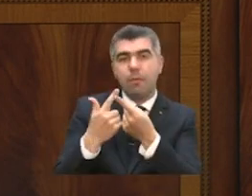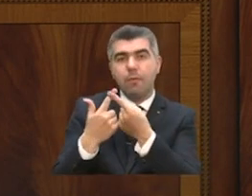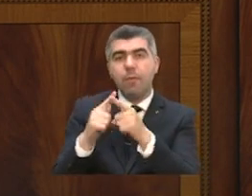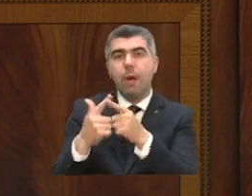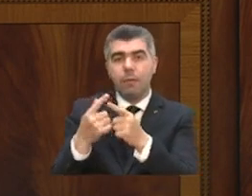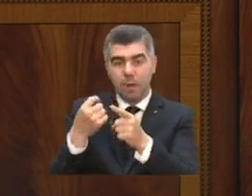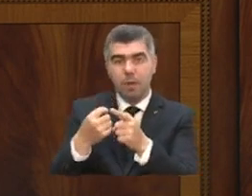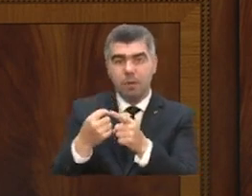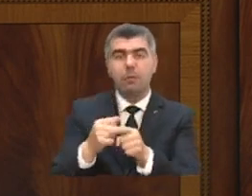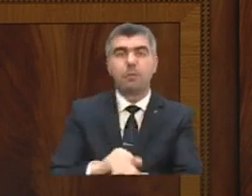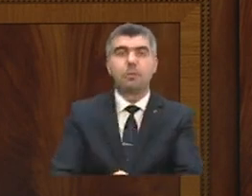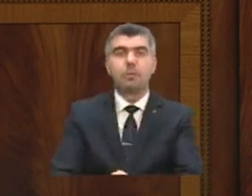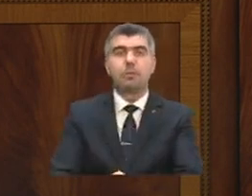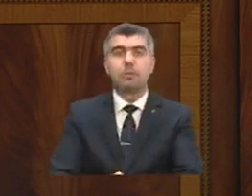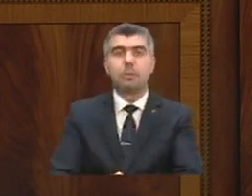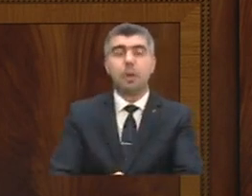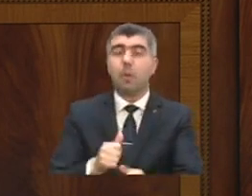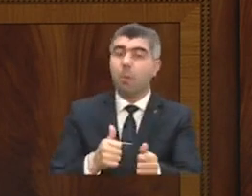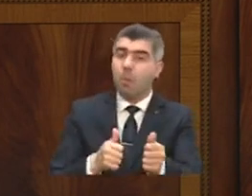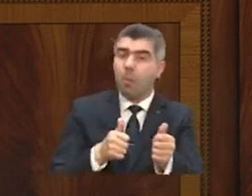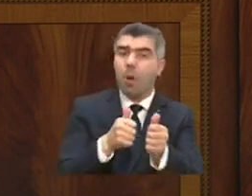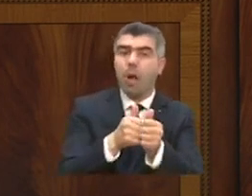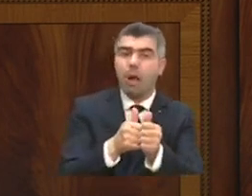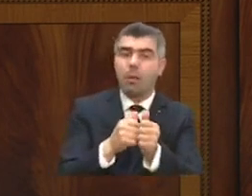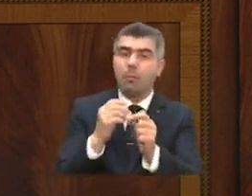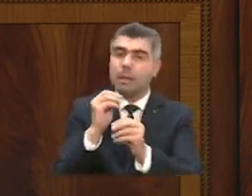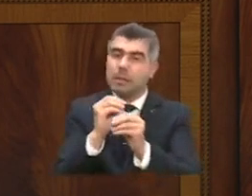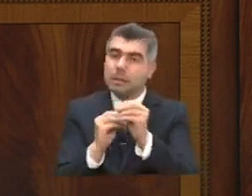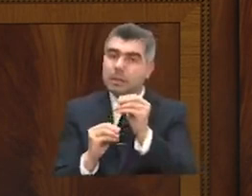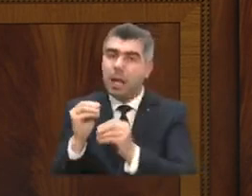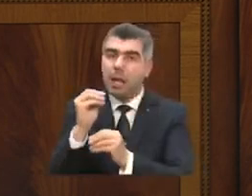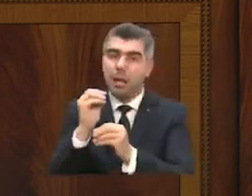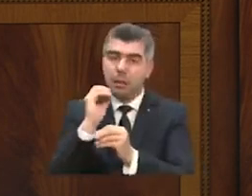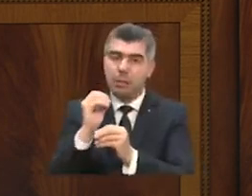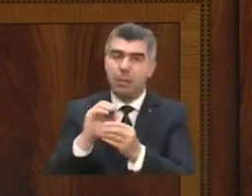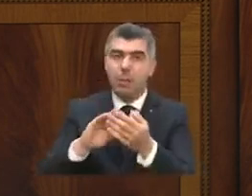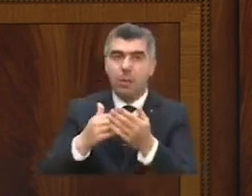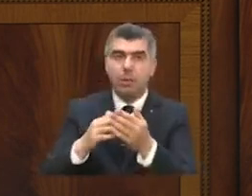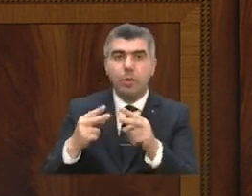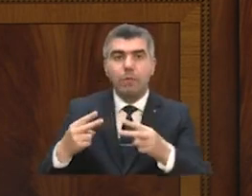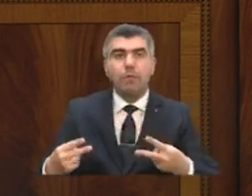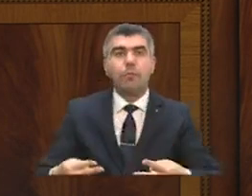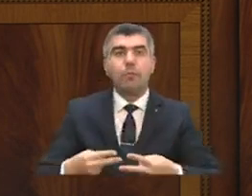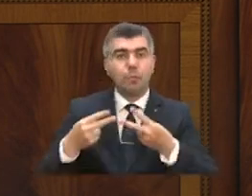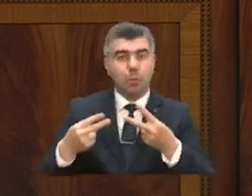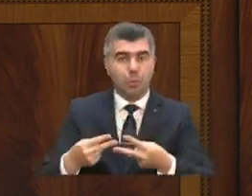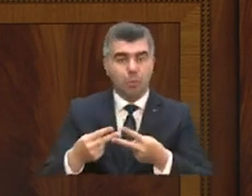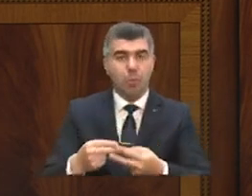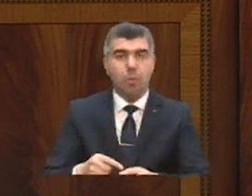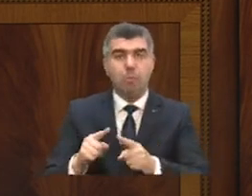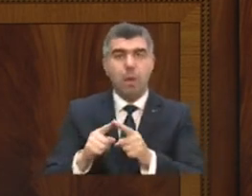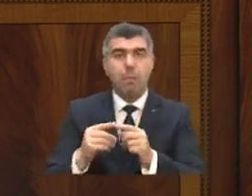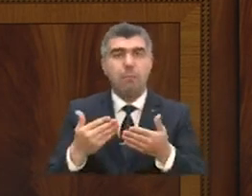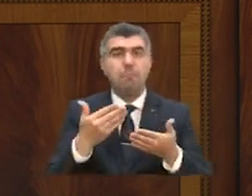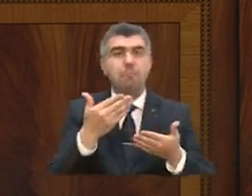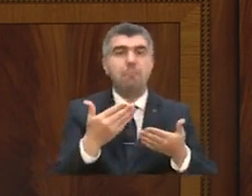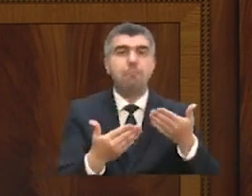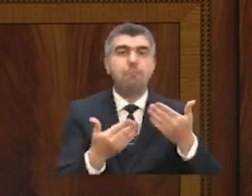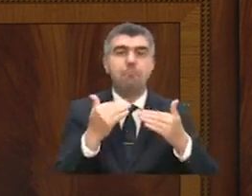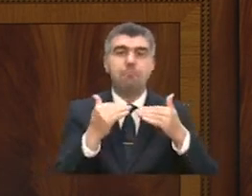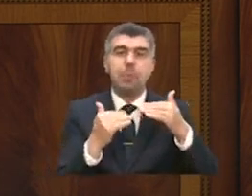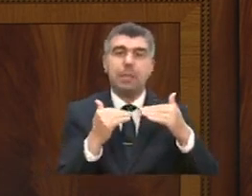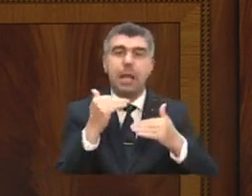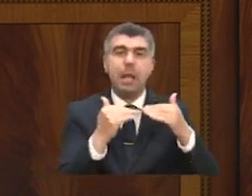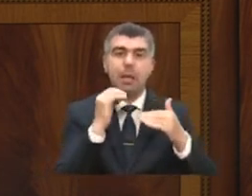المواد الأساسية ومواكبة ارتفاع أسعارها في السوق، مع الحفاظ على توازنات المالية